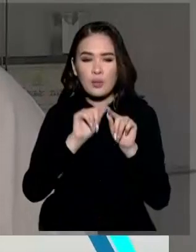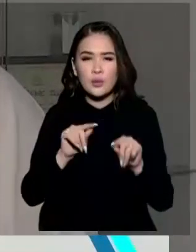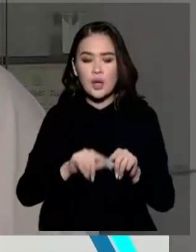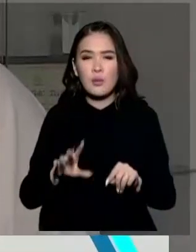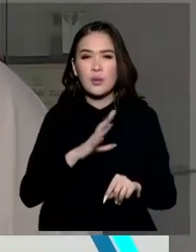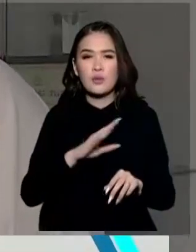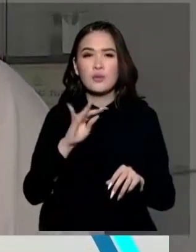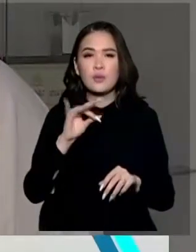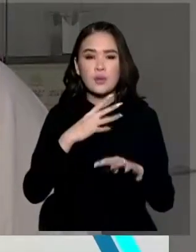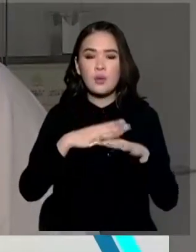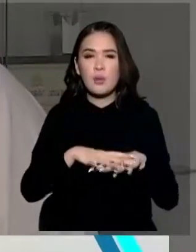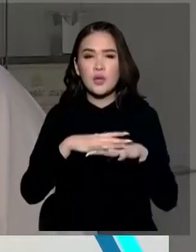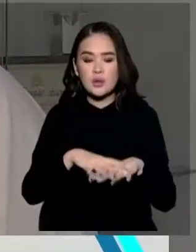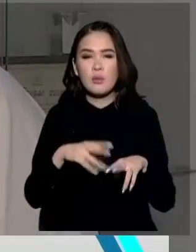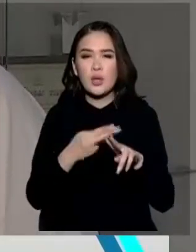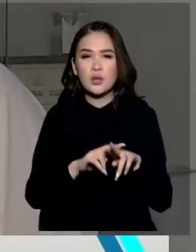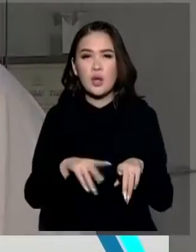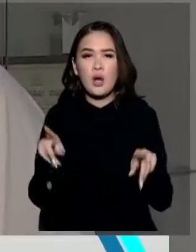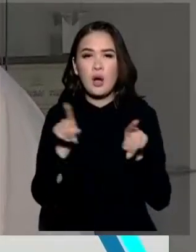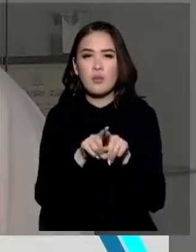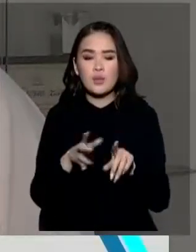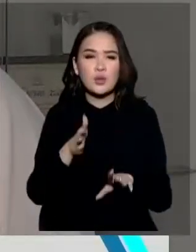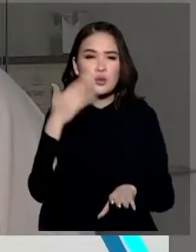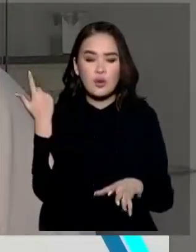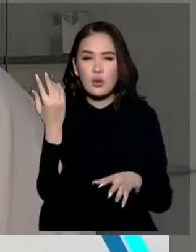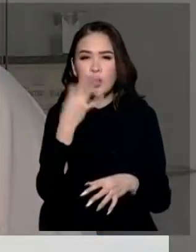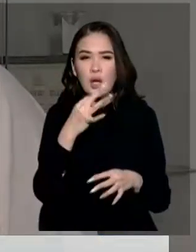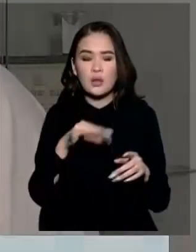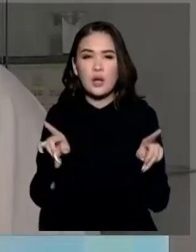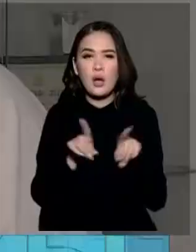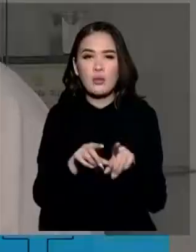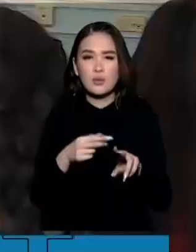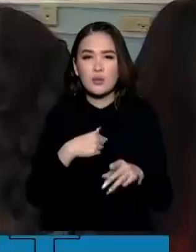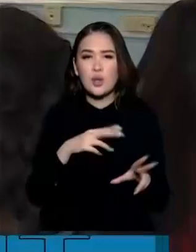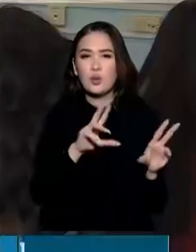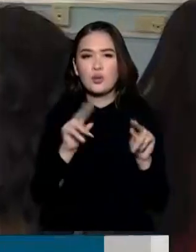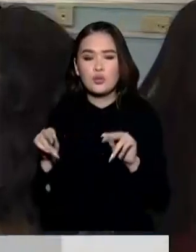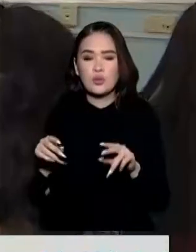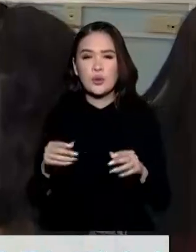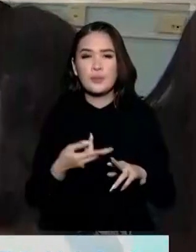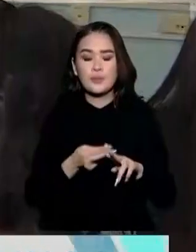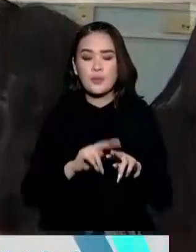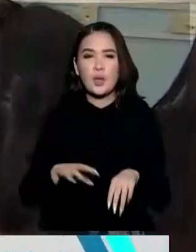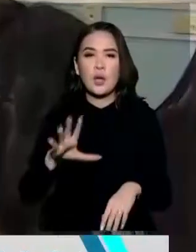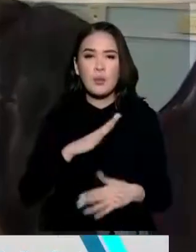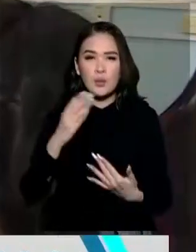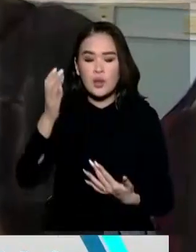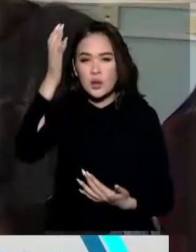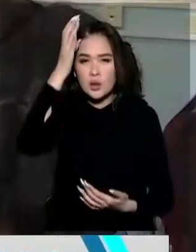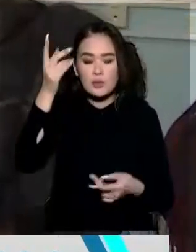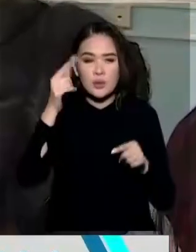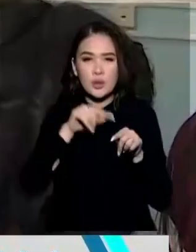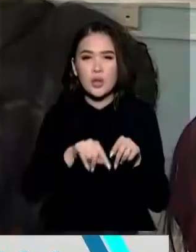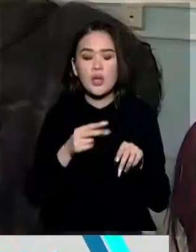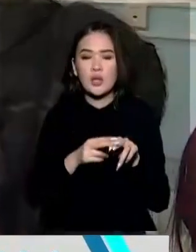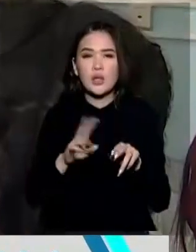физика, математика саласының жілігін шағып майын ішкен ғалым. Сондықтан менің жолым болды деуге болады. Ратбай Мырзақұловтың ғылымға деген құштарлығы мен